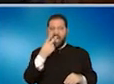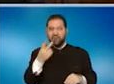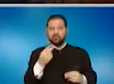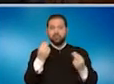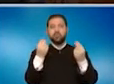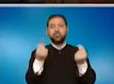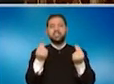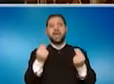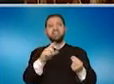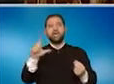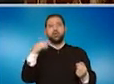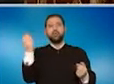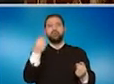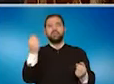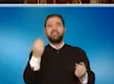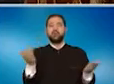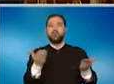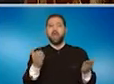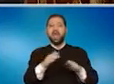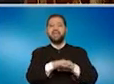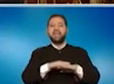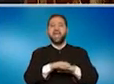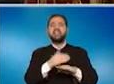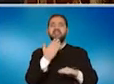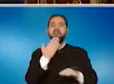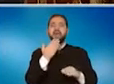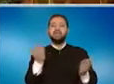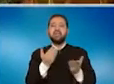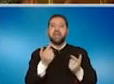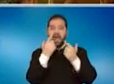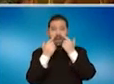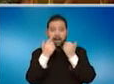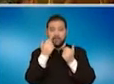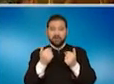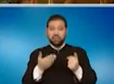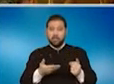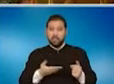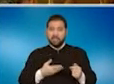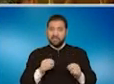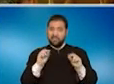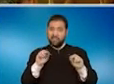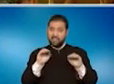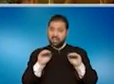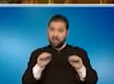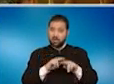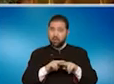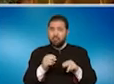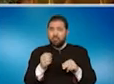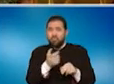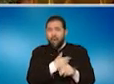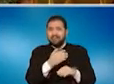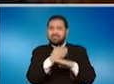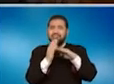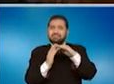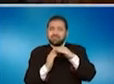cerească a lui Dumnezeu care trece cu vederea și care chiar iartă, nu doar trece cu vederea păcatului respectiv. Mă întrebăm, cum se poate umili un om care a greșit, pentru că